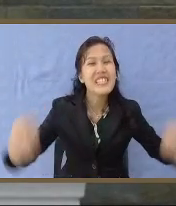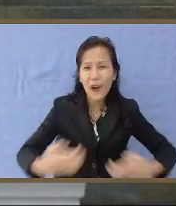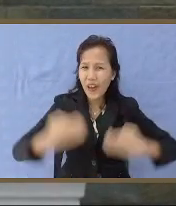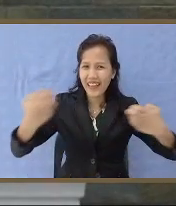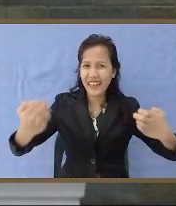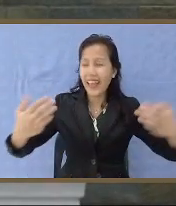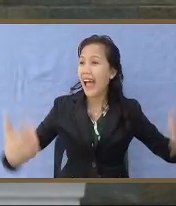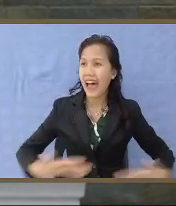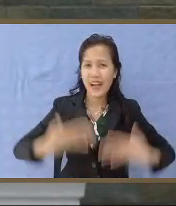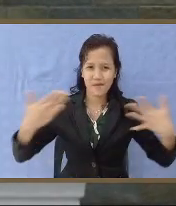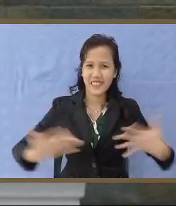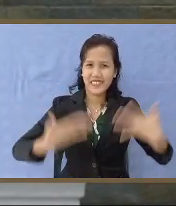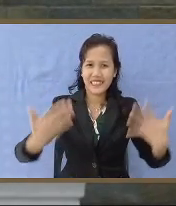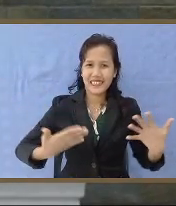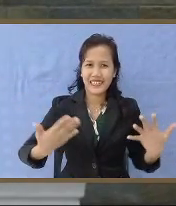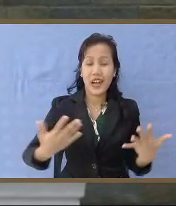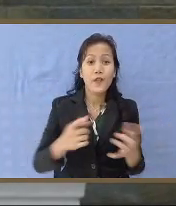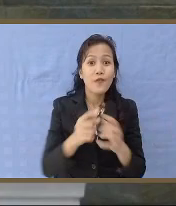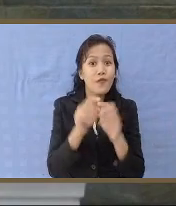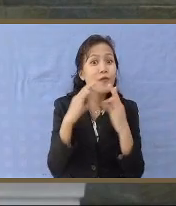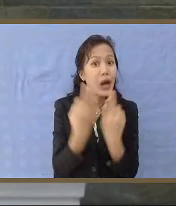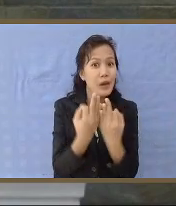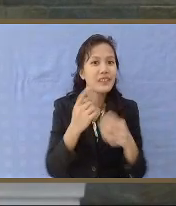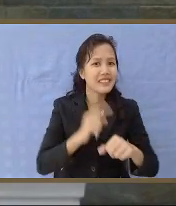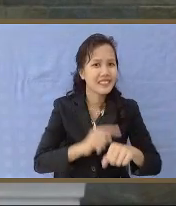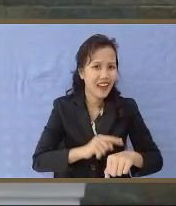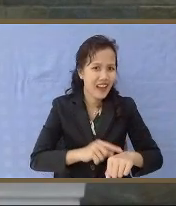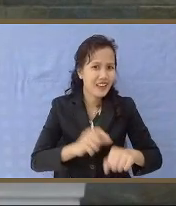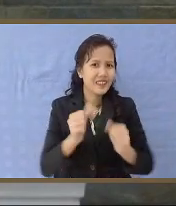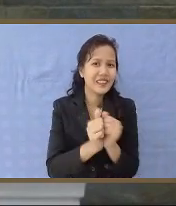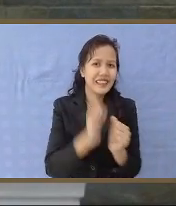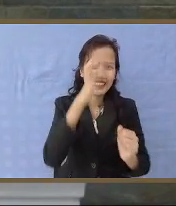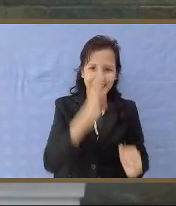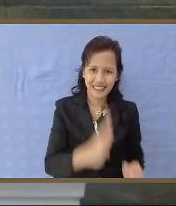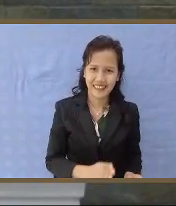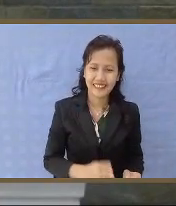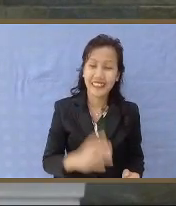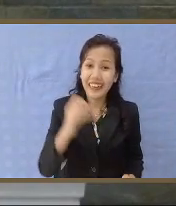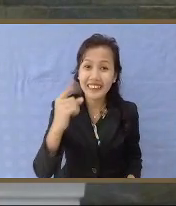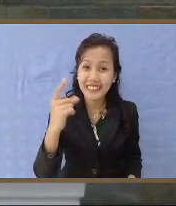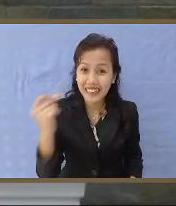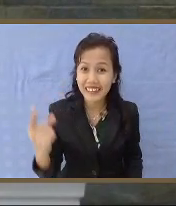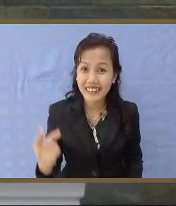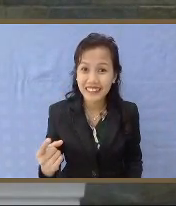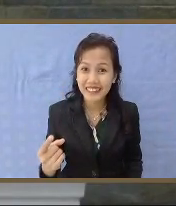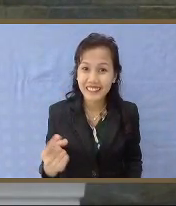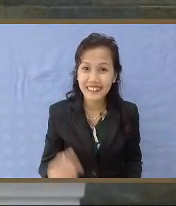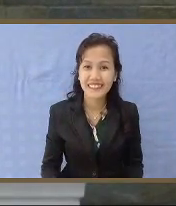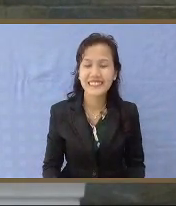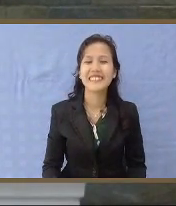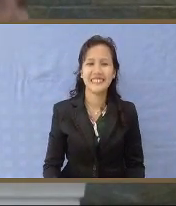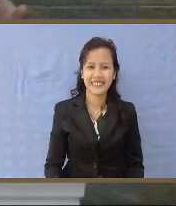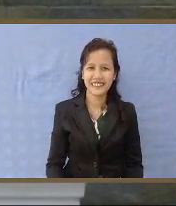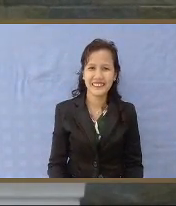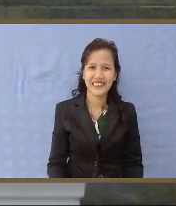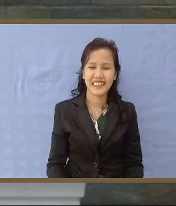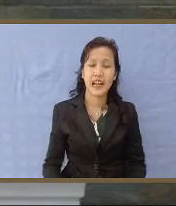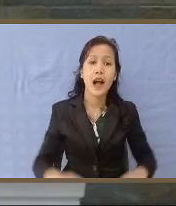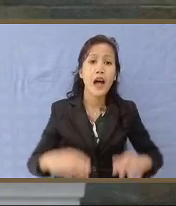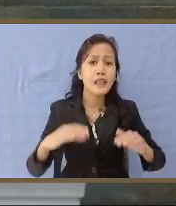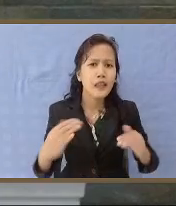sa Panginoon. Did you get that point? Alright, now listen. So, ano yung mga dapat